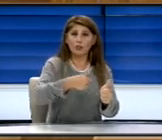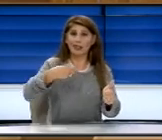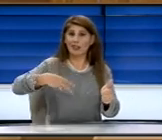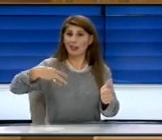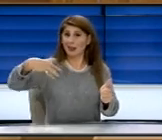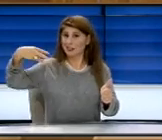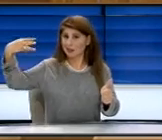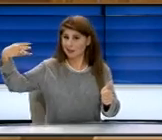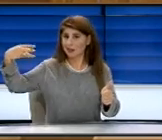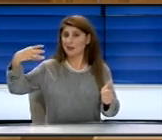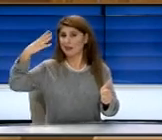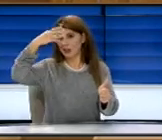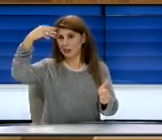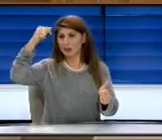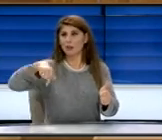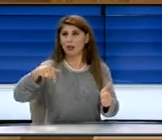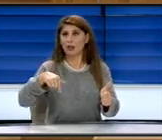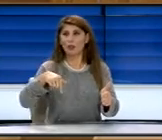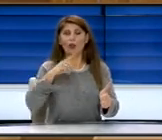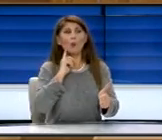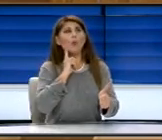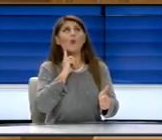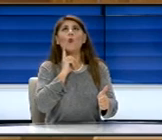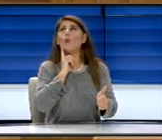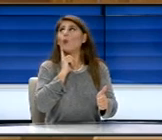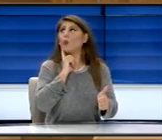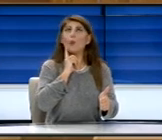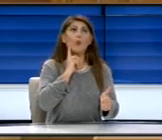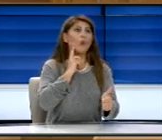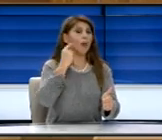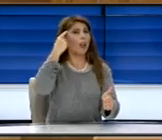Τσίπρας επίσης κάνουν εδώ μέσα πως δεν γνωρίζουν τίποτα.